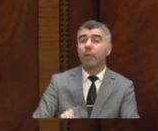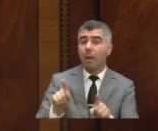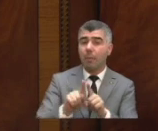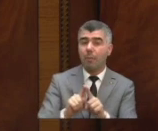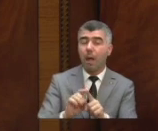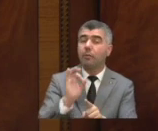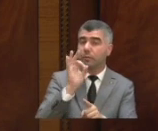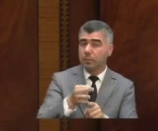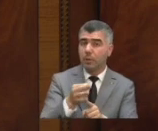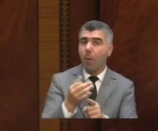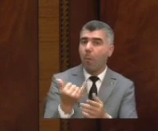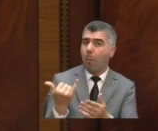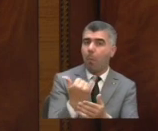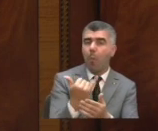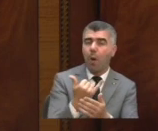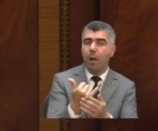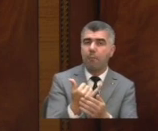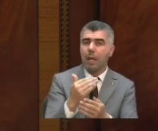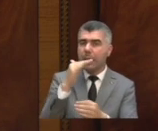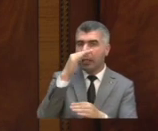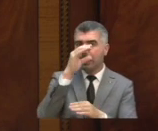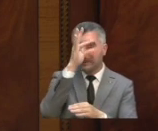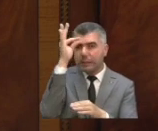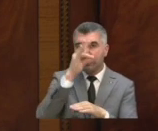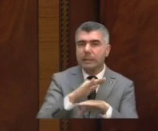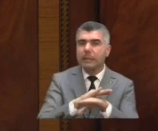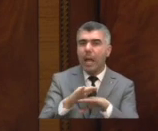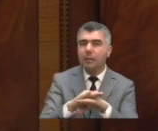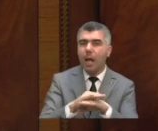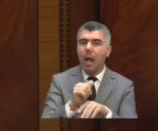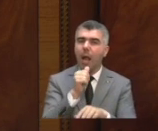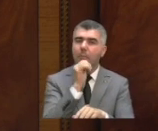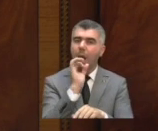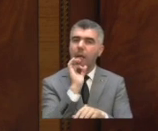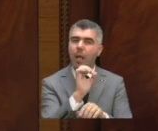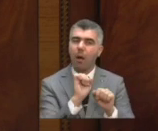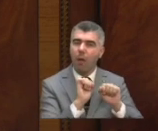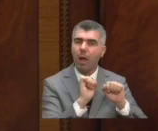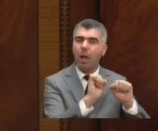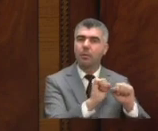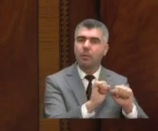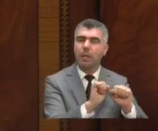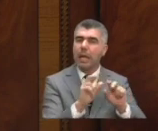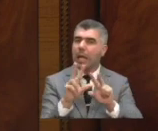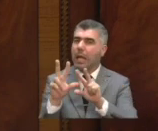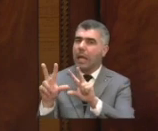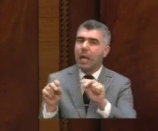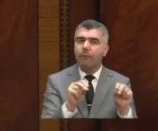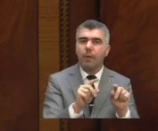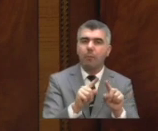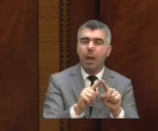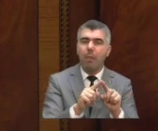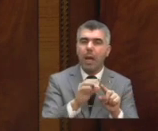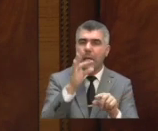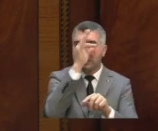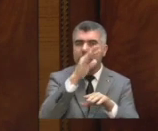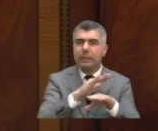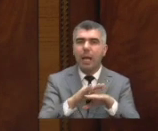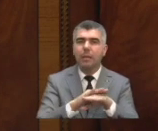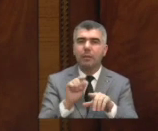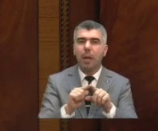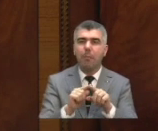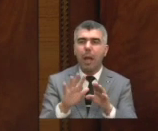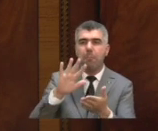مختلف عناصر هذه السياسه المائيه تتم بانسجام مع سياسه بيئيه تسعى